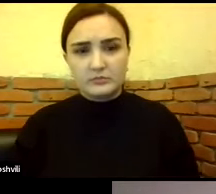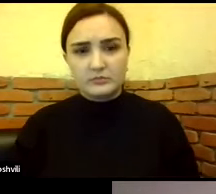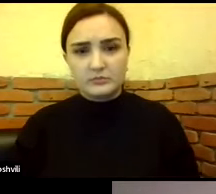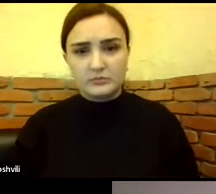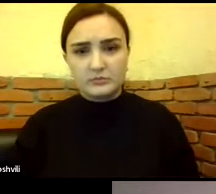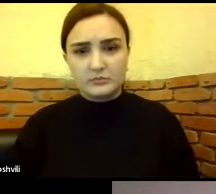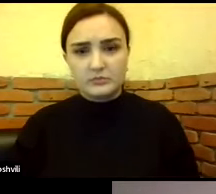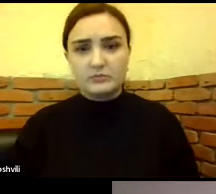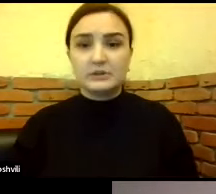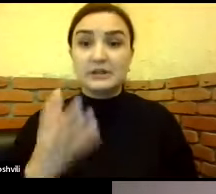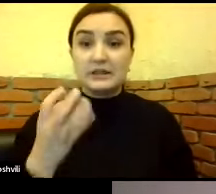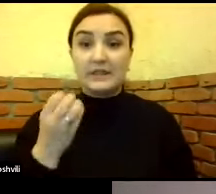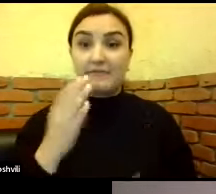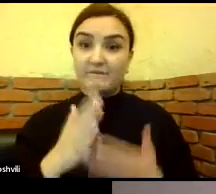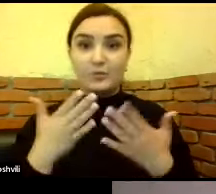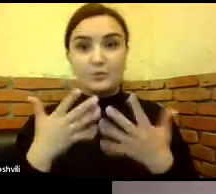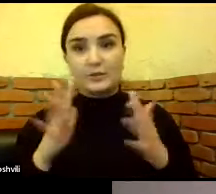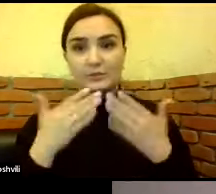კიდევ არის თუ მეტი?